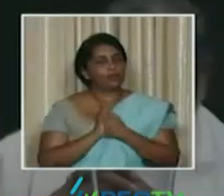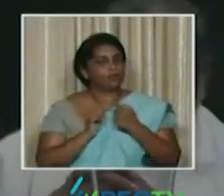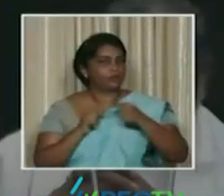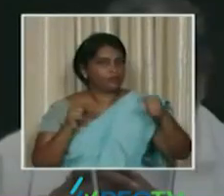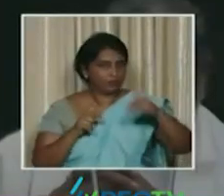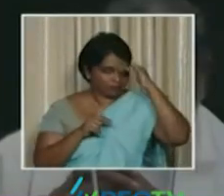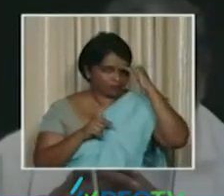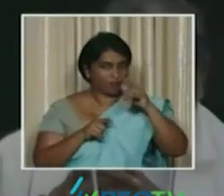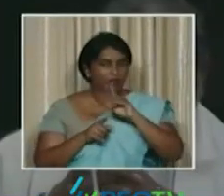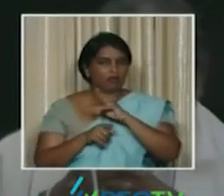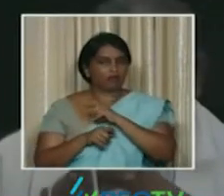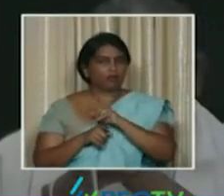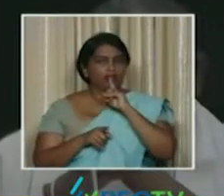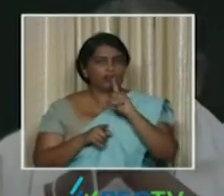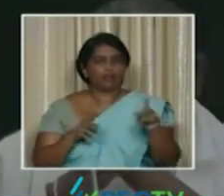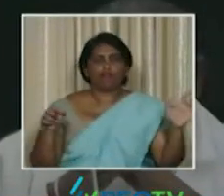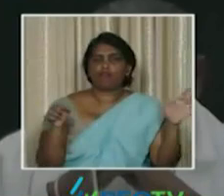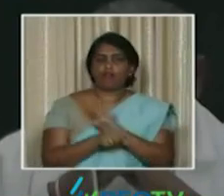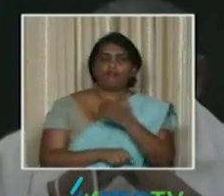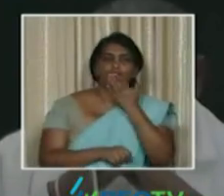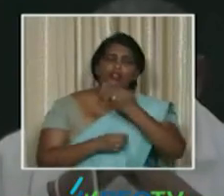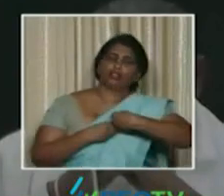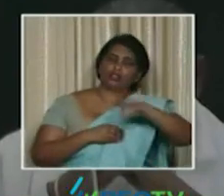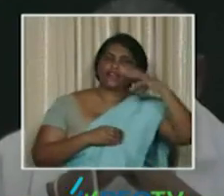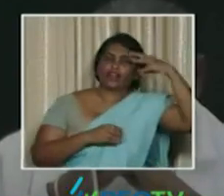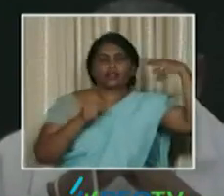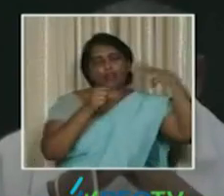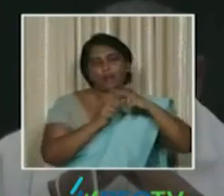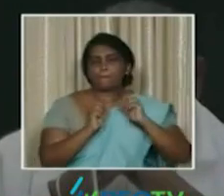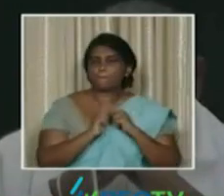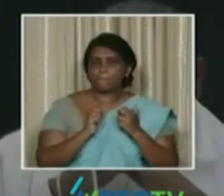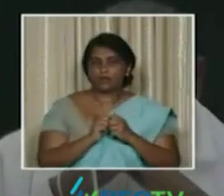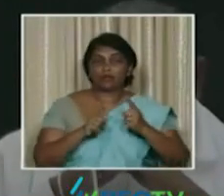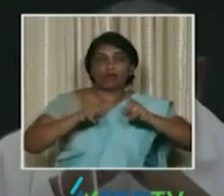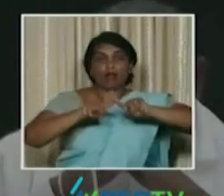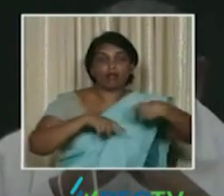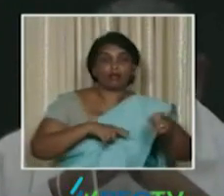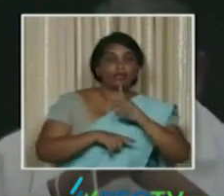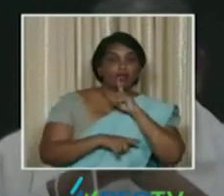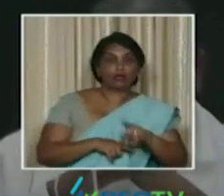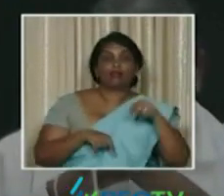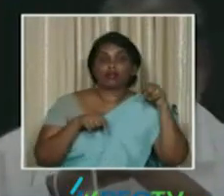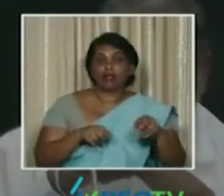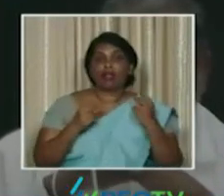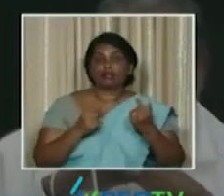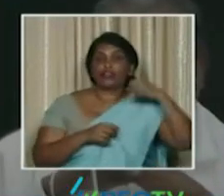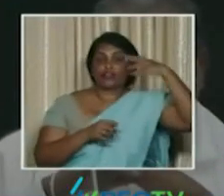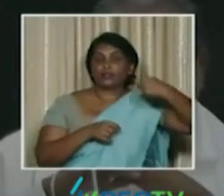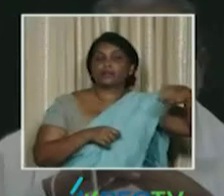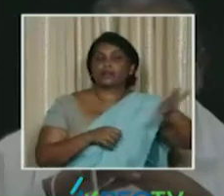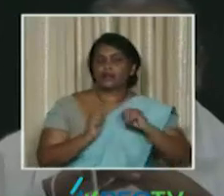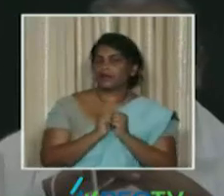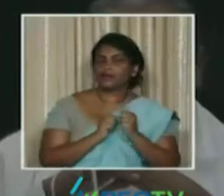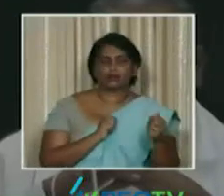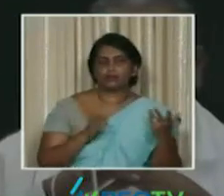ඔව්. එක වෙලාවක කියනවා ගිහිල්ලා සම්පූර්ණයෙන්ම වතුර නිදහස් කළා විදුලි කැපුවත් කමක් නැහැ කියලා. ඊළඟ වොයිස් කට් එකේ කියනවා දැන් මේ හදිසි විදුලි ගැනීම කරන්න හදන්නේ